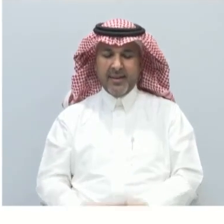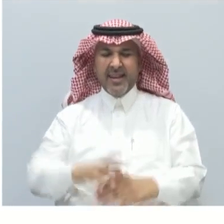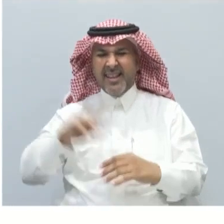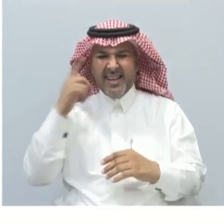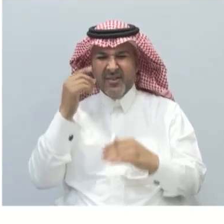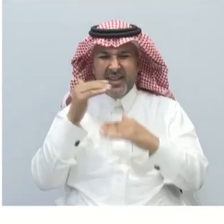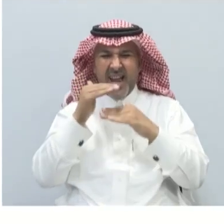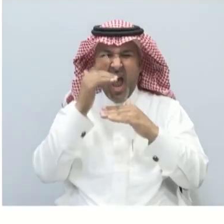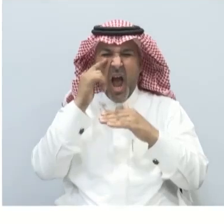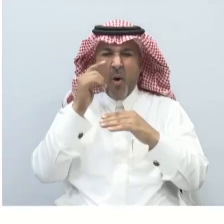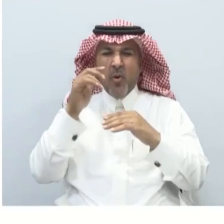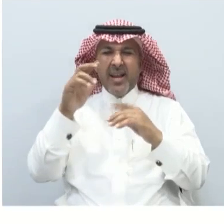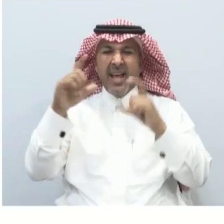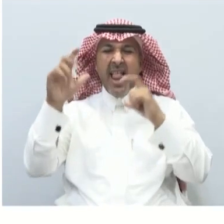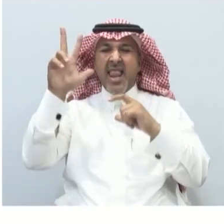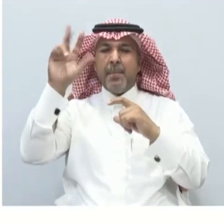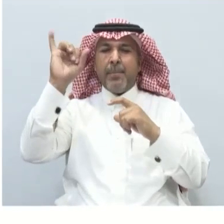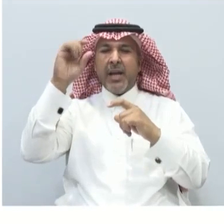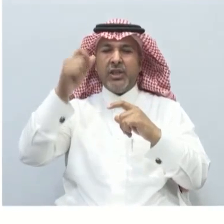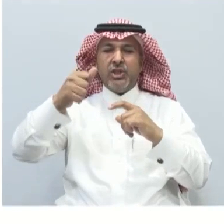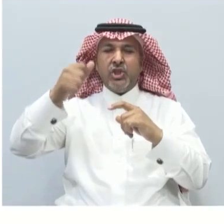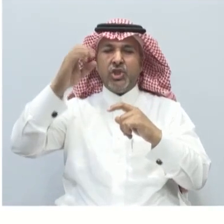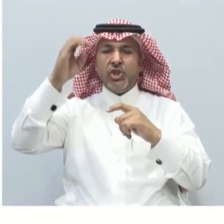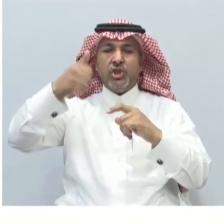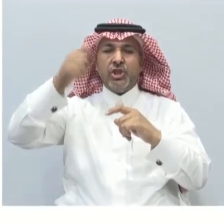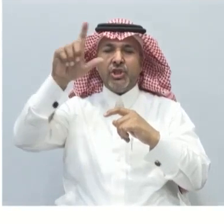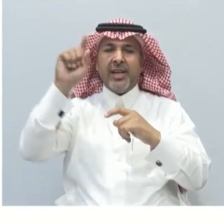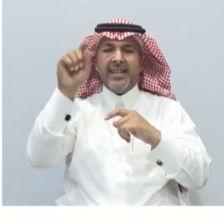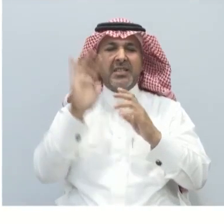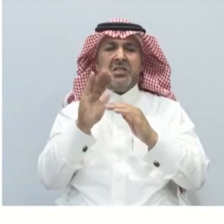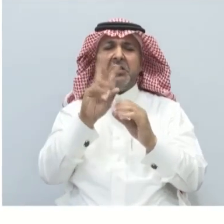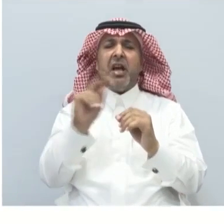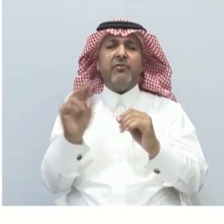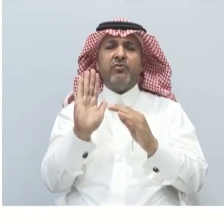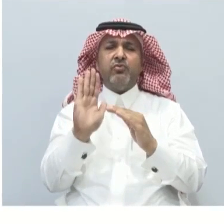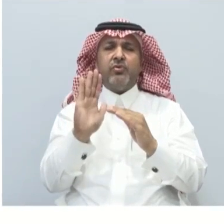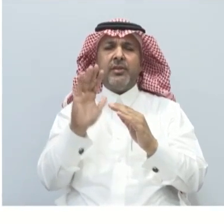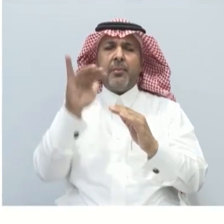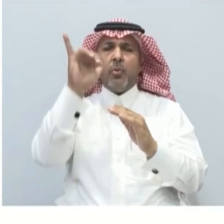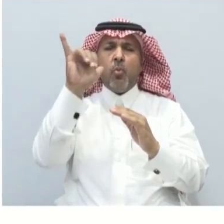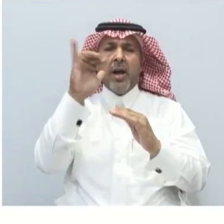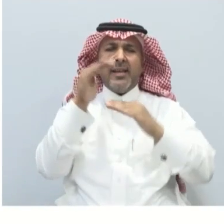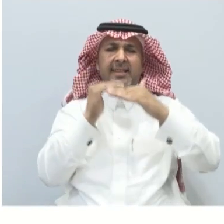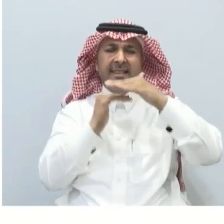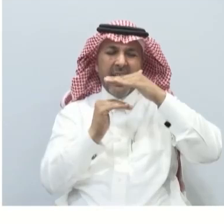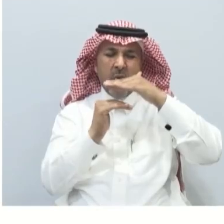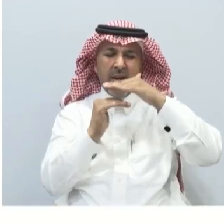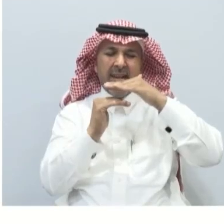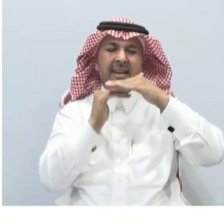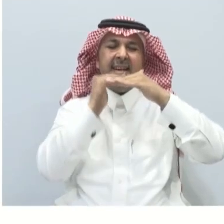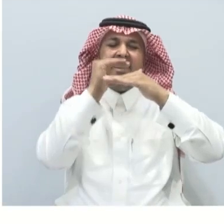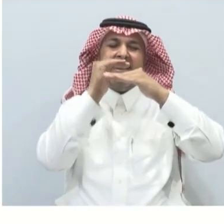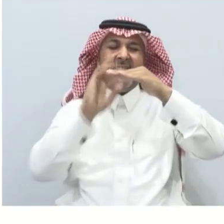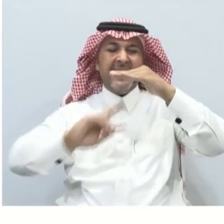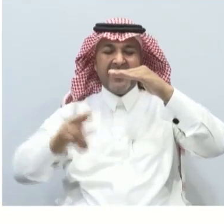اللي اختلف فبدال ما يكون من صفر الى ما لا نهايه صار من الواحد الى الما لا نهايه كذلك الواحد تكون مفتوحه الشيء